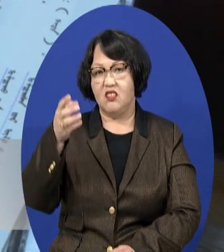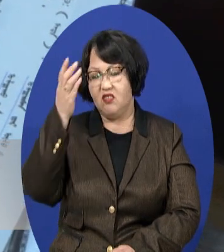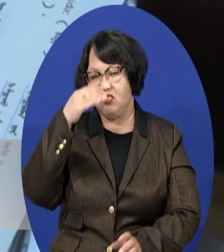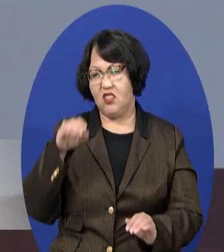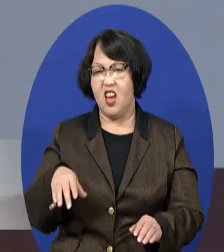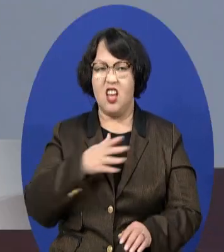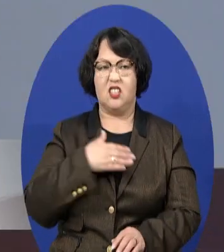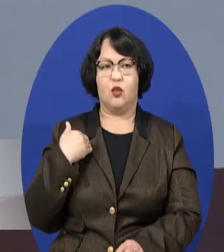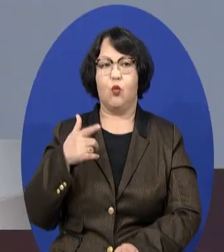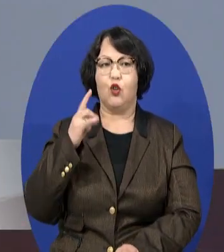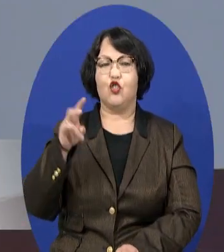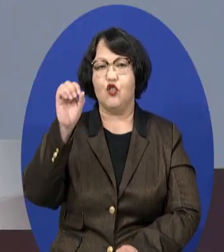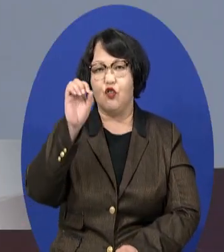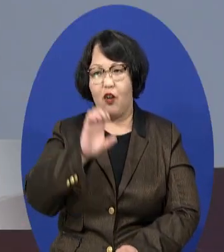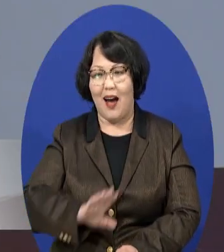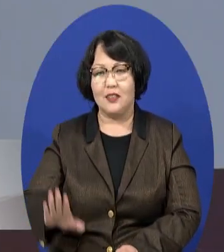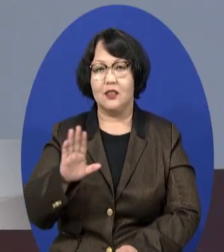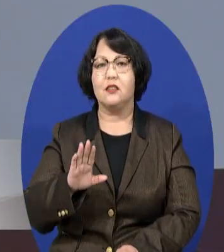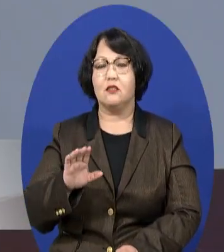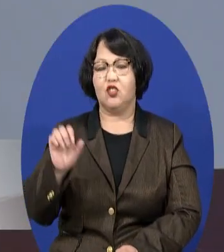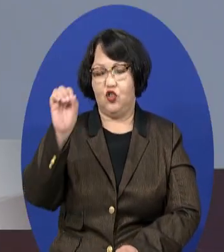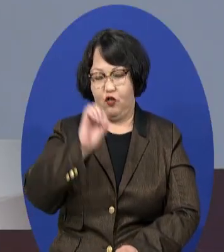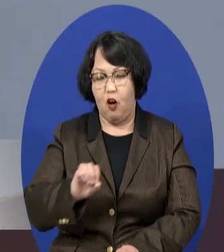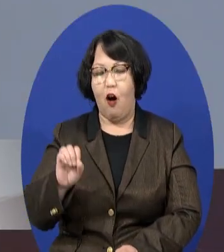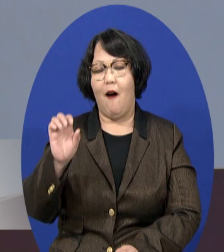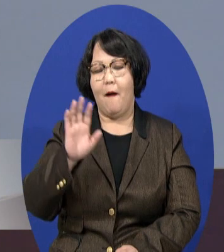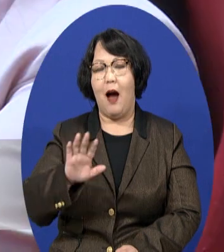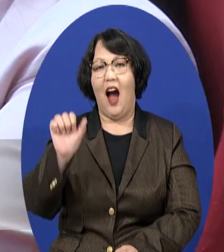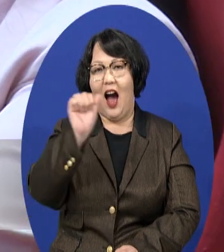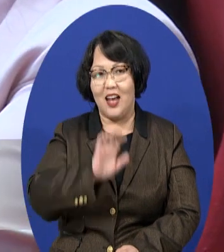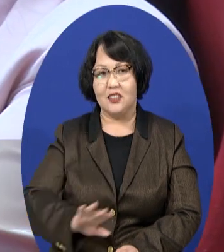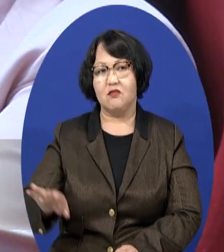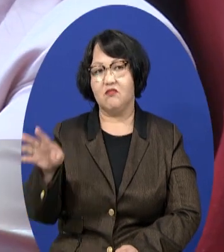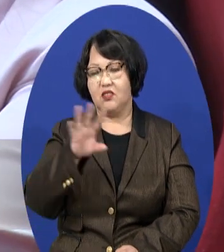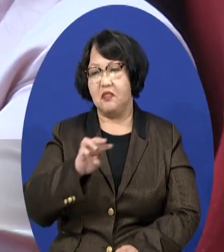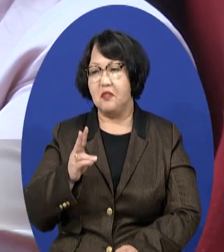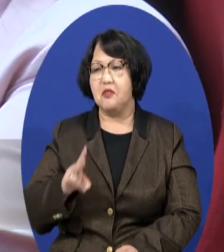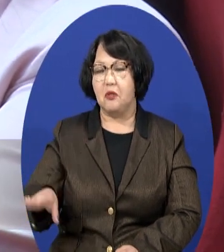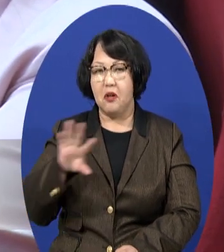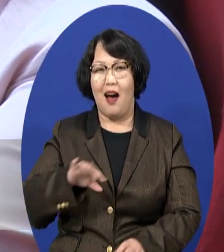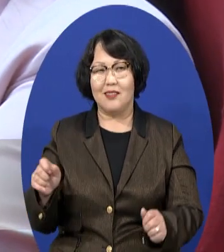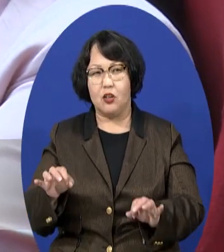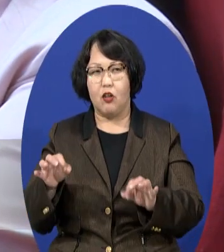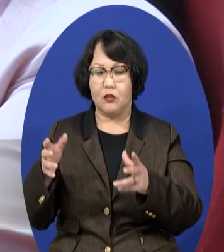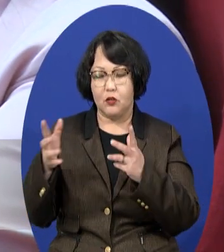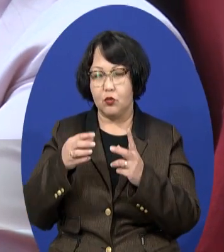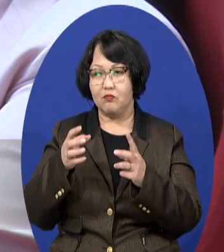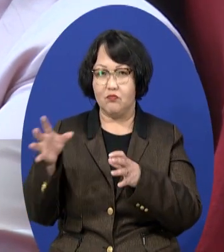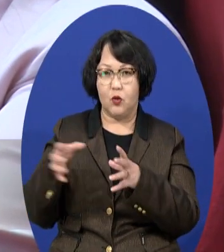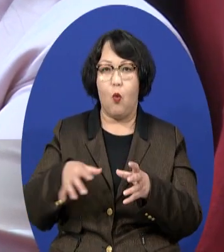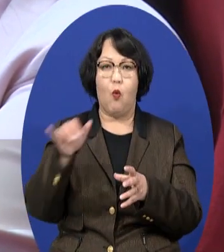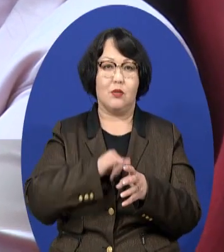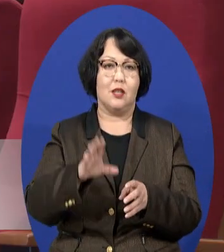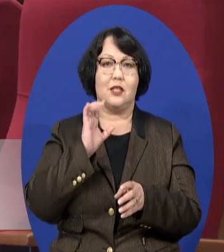байсан Евразийн нутгаас илбэг олддөг юм байна. Тиймээс олдсон, хадгалсан материалуудаа Эрдэмтэд ийхүү шүүн хилэлцэж усынхаа сан